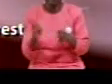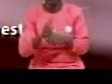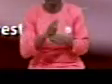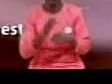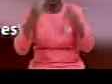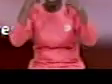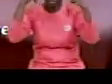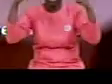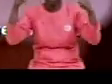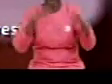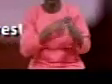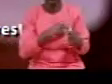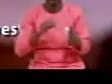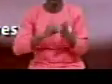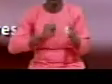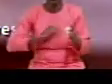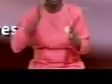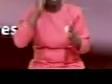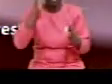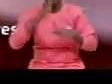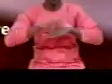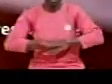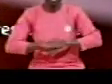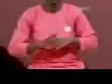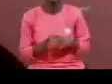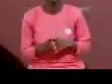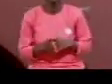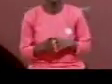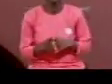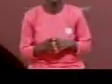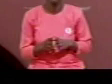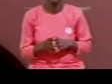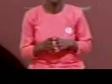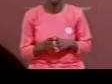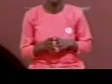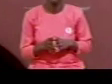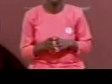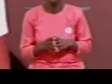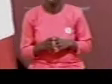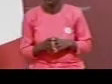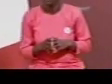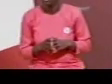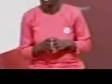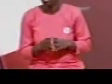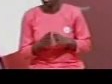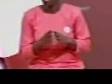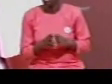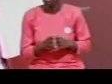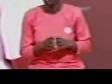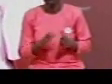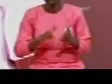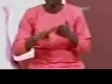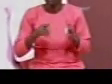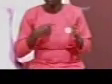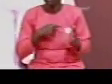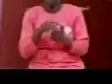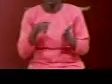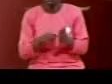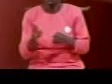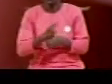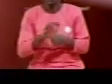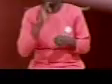خير وأرتاح باقي العمر يا صلاح. ماجد بيه ما تاخذنيش. الشغل اللي حضرتك شغاله ده شغل